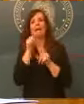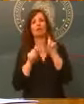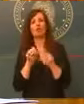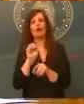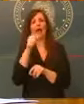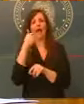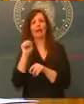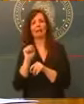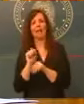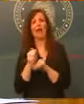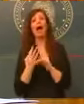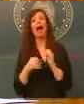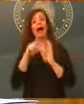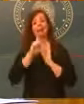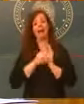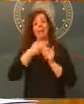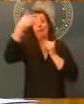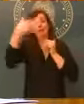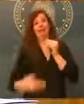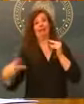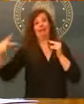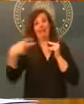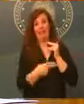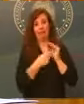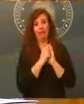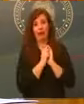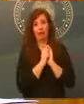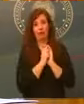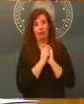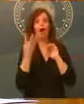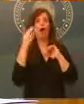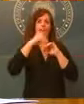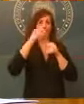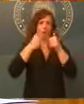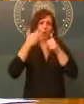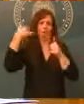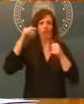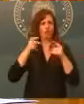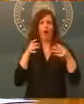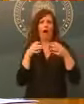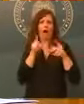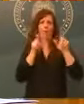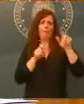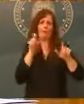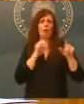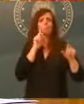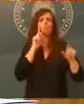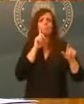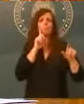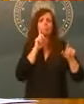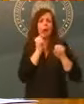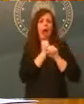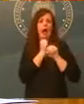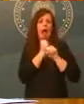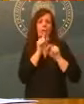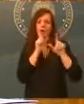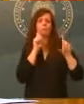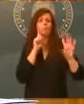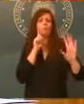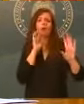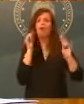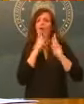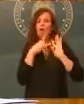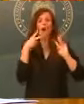in più rispetto al normale organico che abbiamo tutti gli anni e che non abbiamo tagliato. Ci tengo a dirlo, non è stato